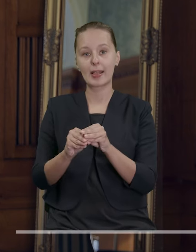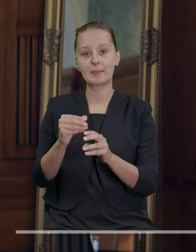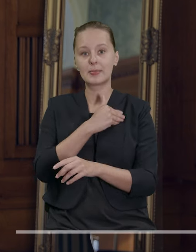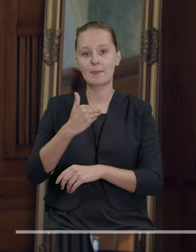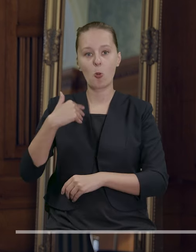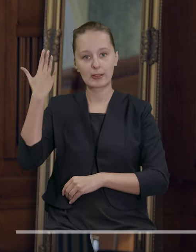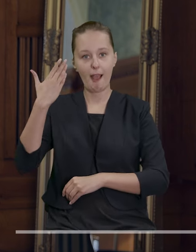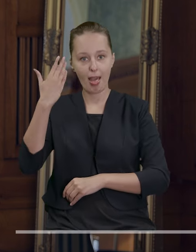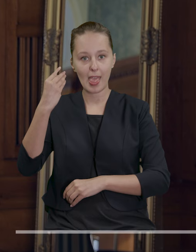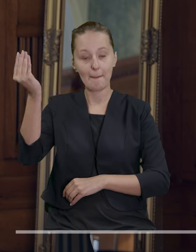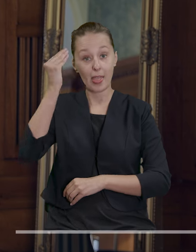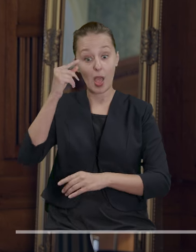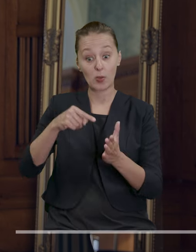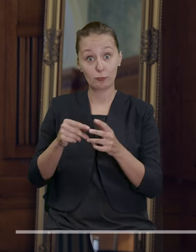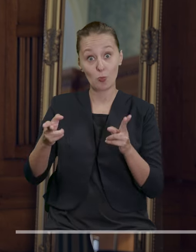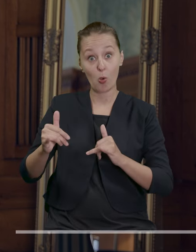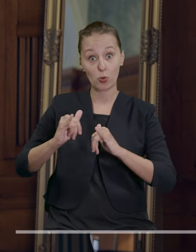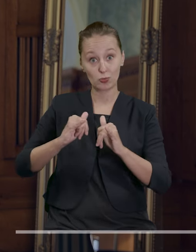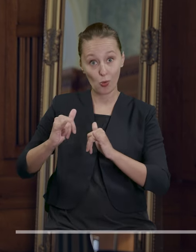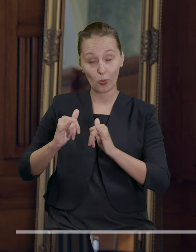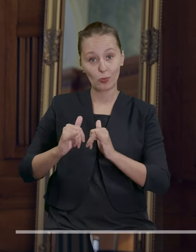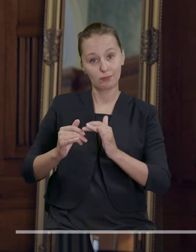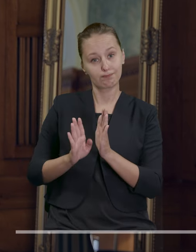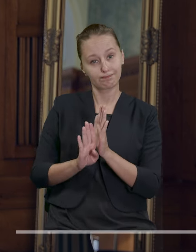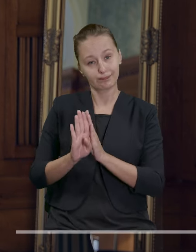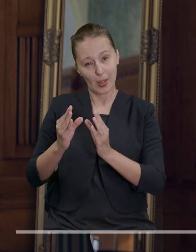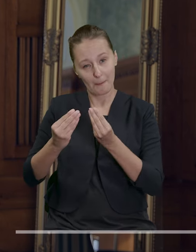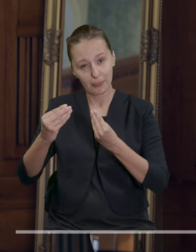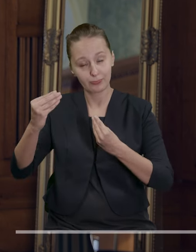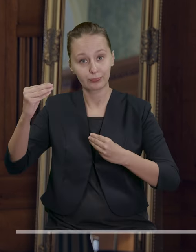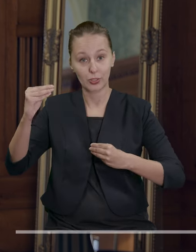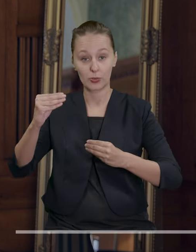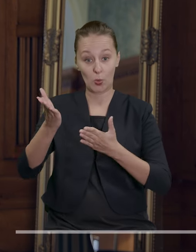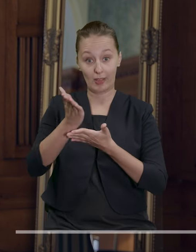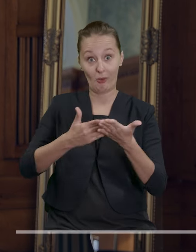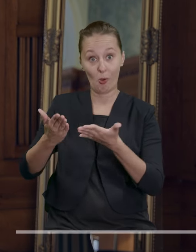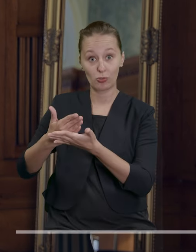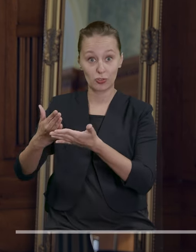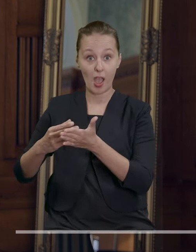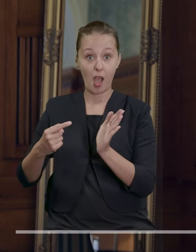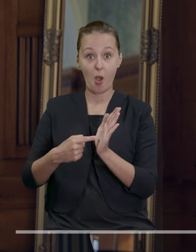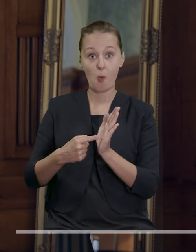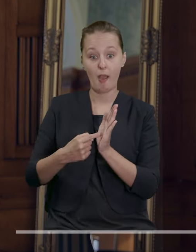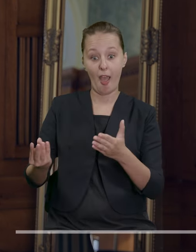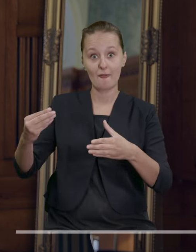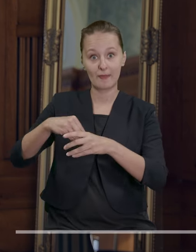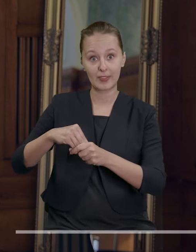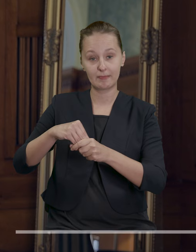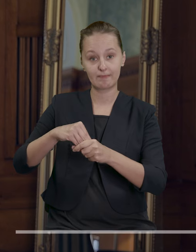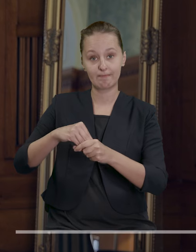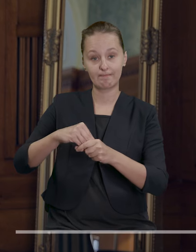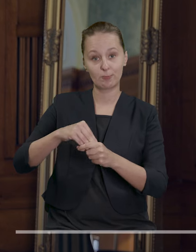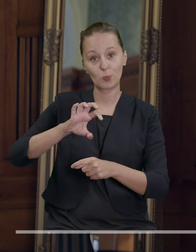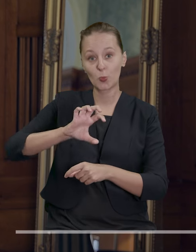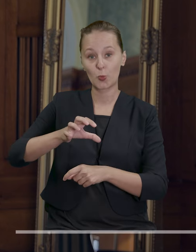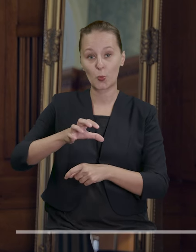Polską Akademią Nauk i w tej kadencji poszerzyliśmy jednostki, które wchodzą w